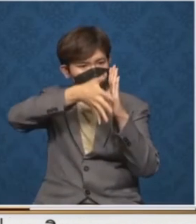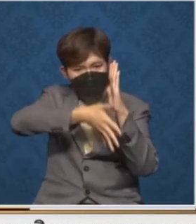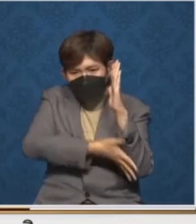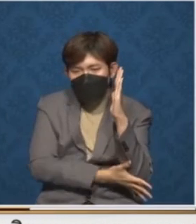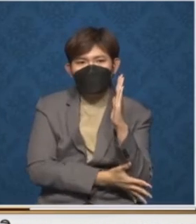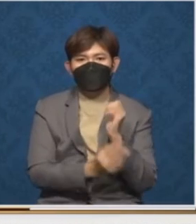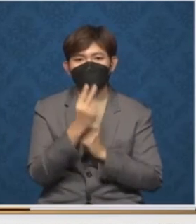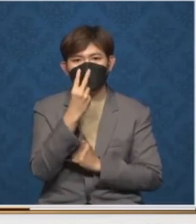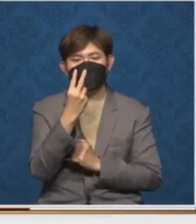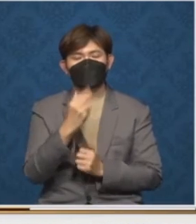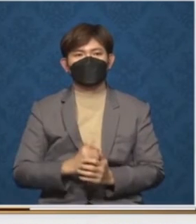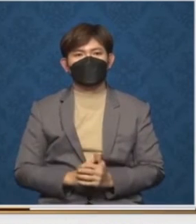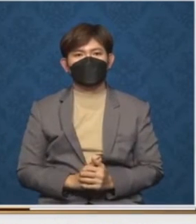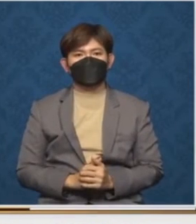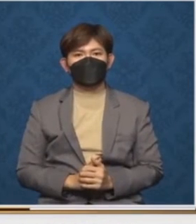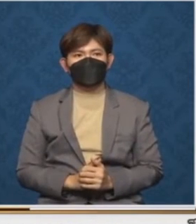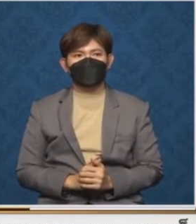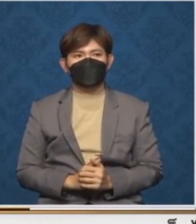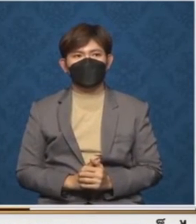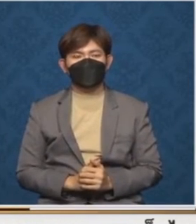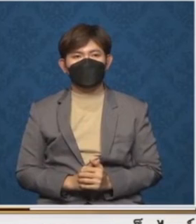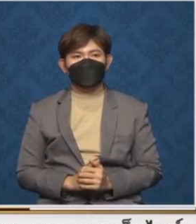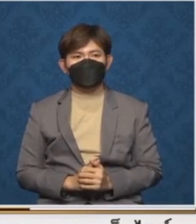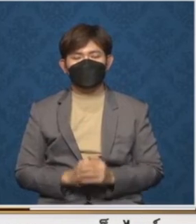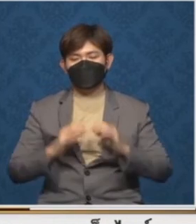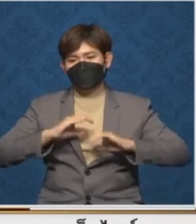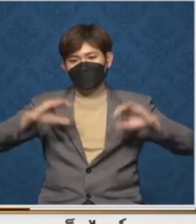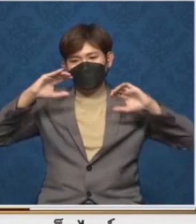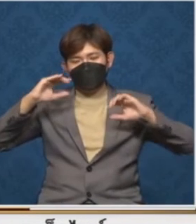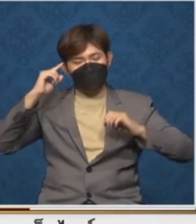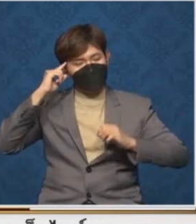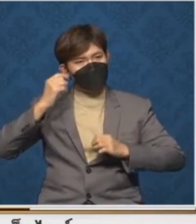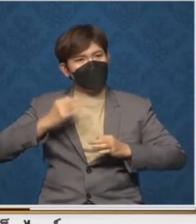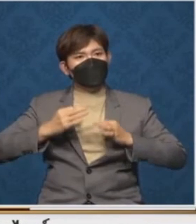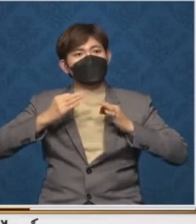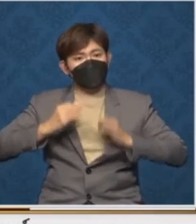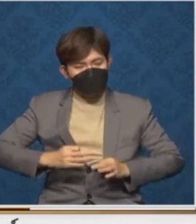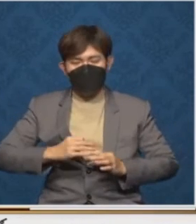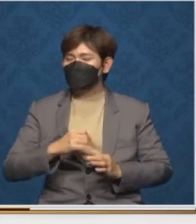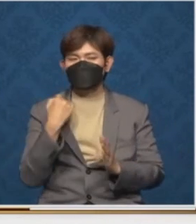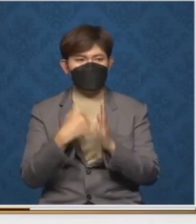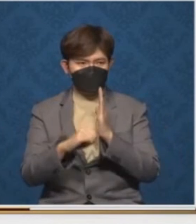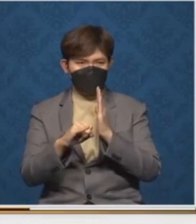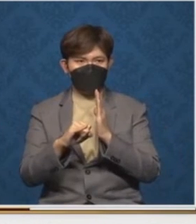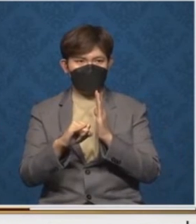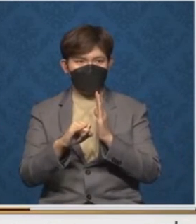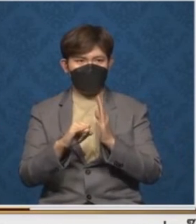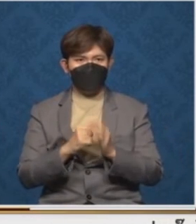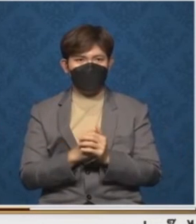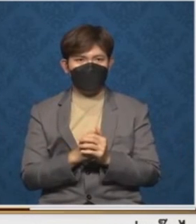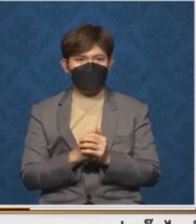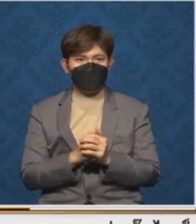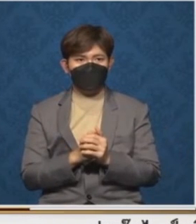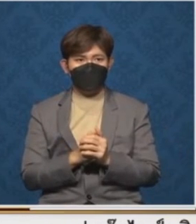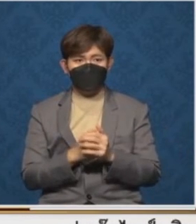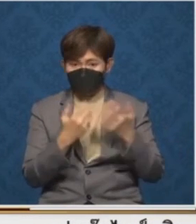ท่านดวนที่ข้างบนค่ะ 26 มีนาคม 2563 ท่านตัดสินใจ miedoตัดสินใจที่จะประกาศ